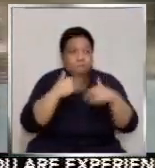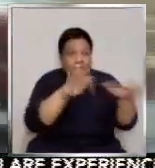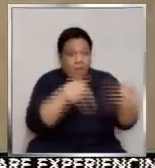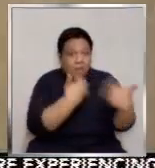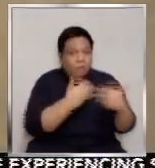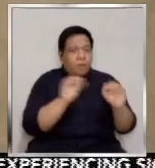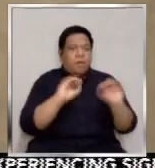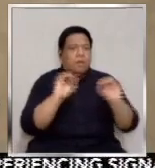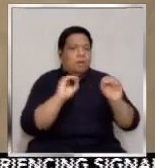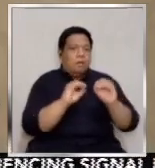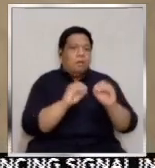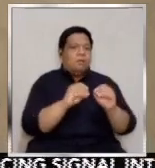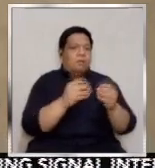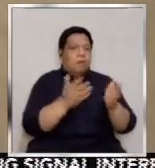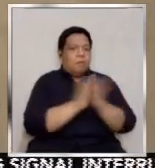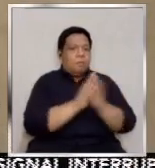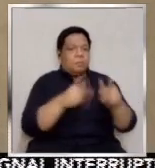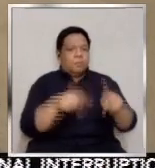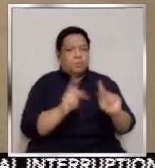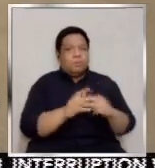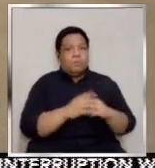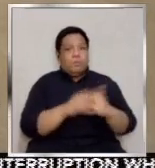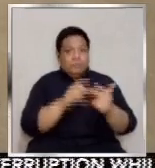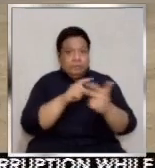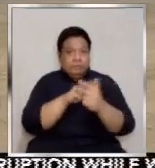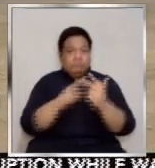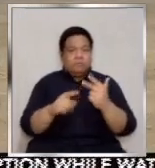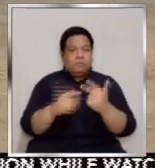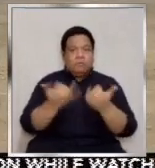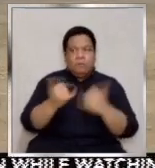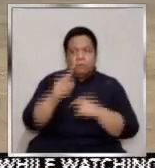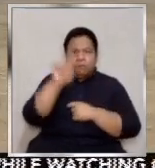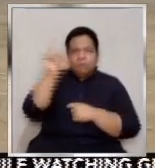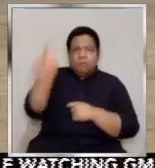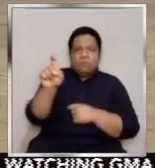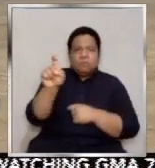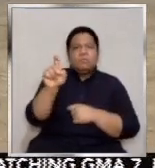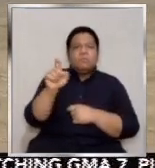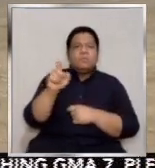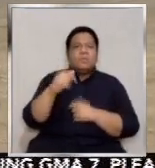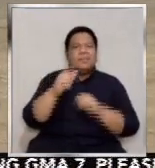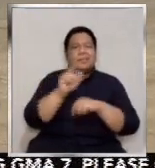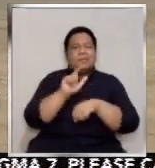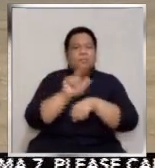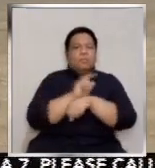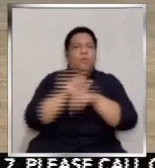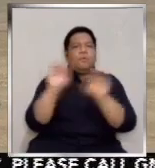Pilipinas. Dahil dito, kukwestiyonin din daw ng ating labor office sa Saudi ang